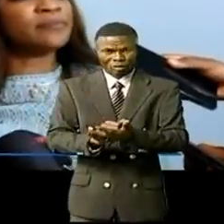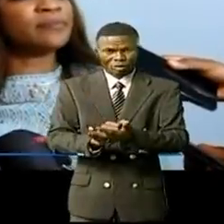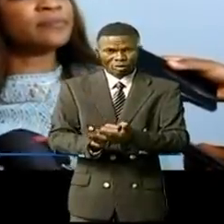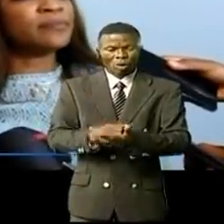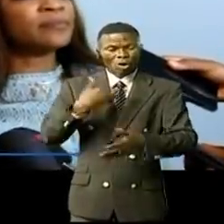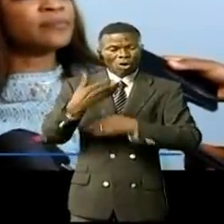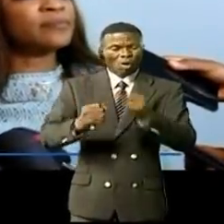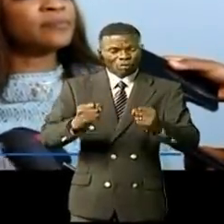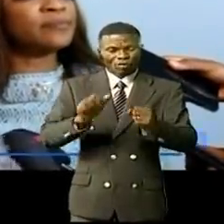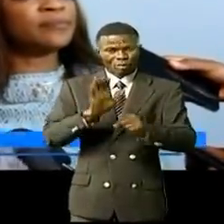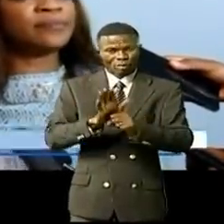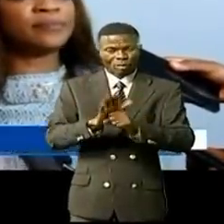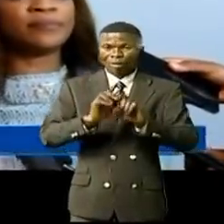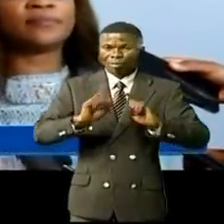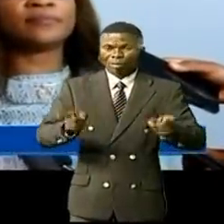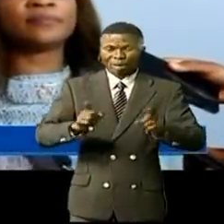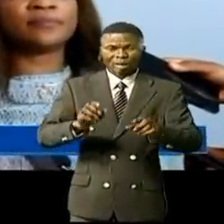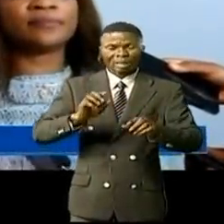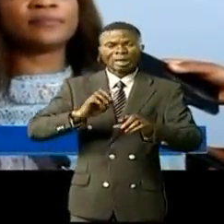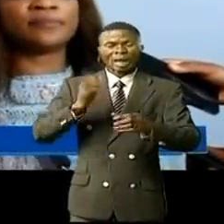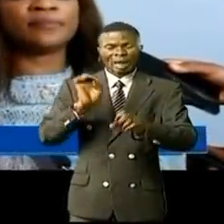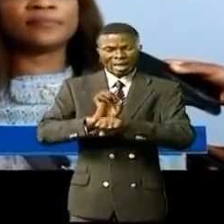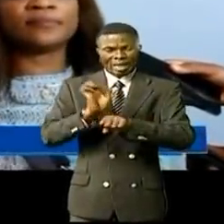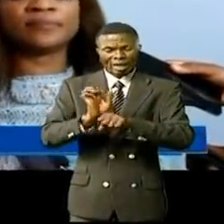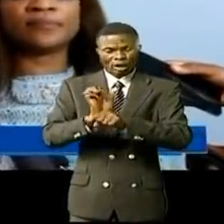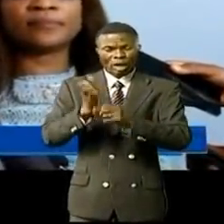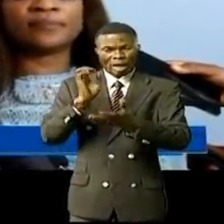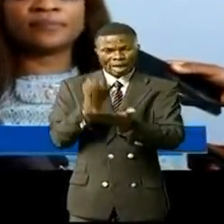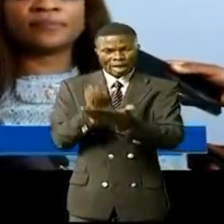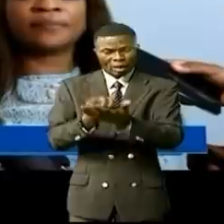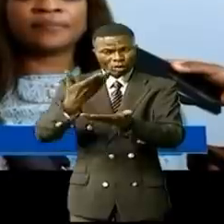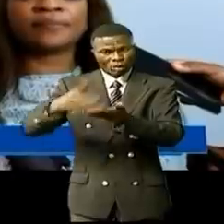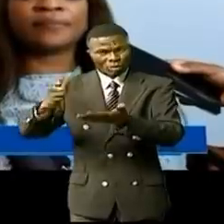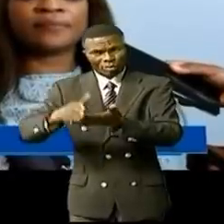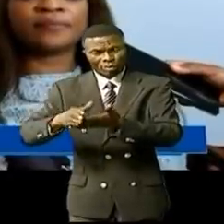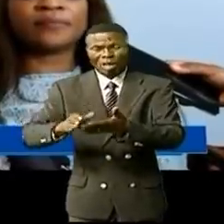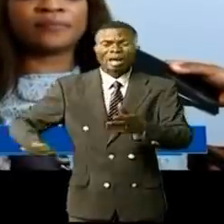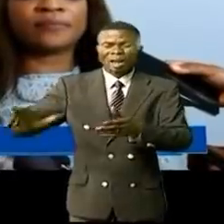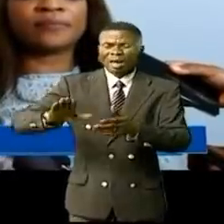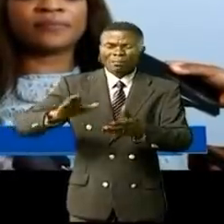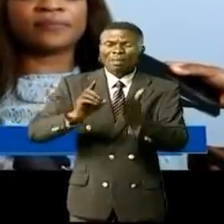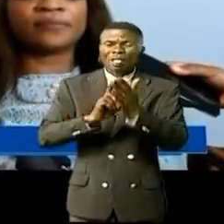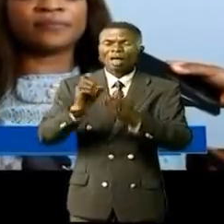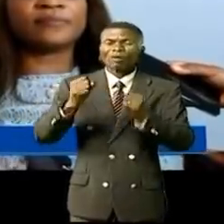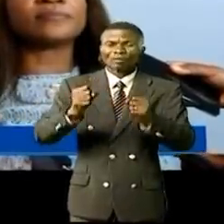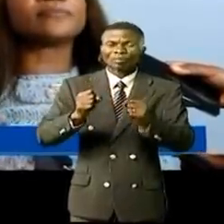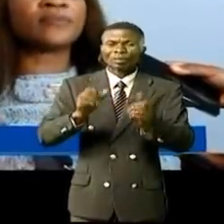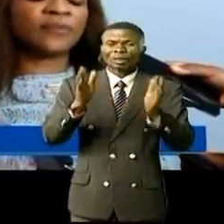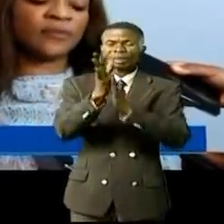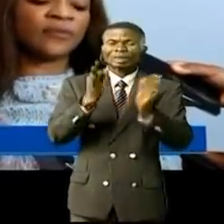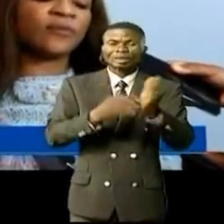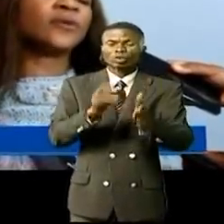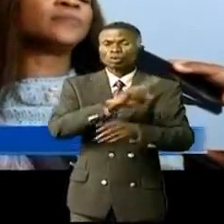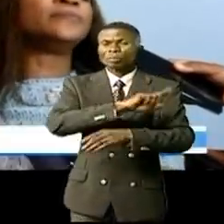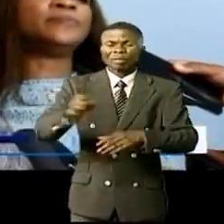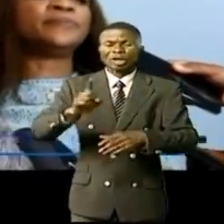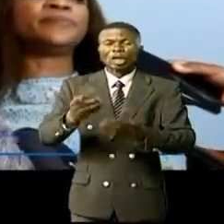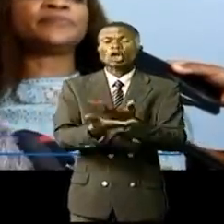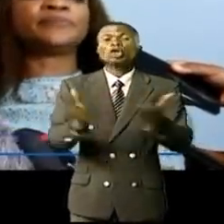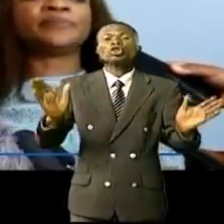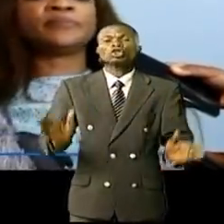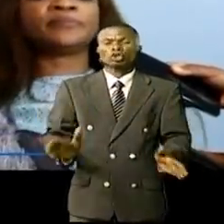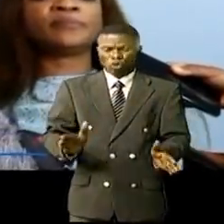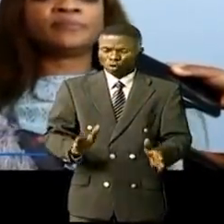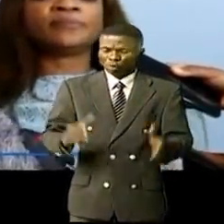efforts. Mais si nous diversifions l'économie et nous rendrons notre pays un grand chantier, les 18 000 chômeurs vont trouver de l'emploi. Et alors là, vous